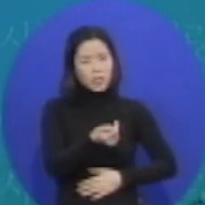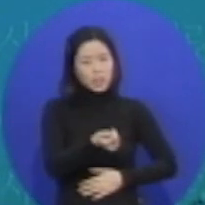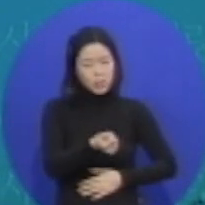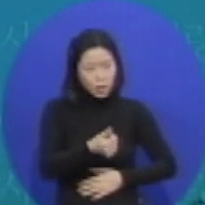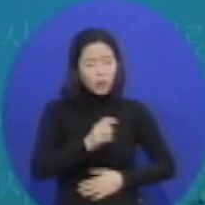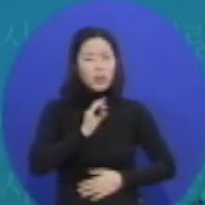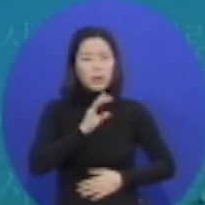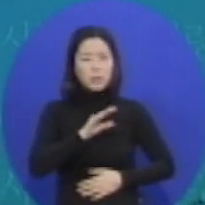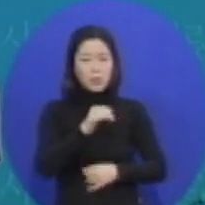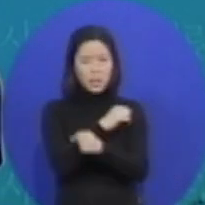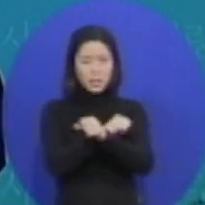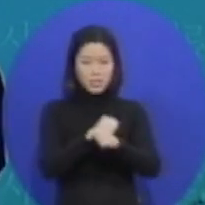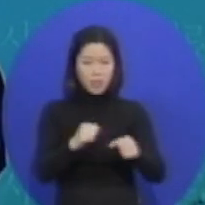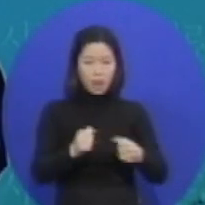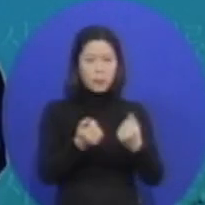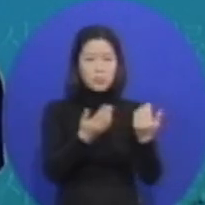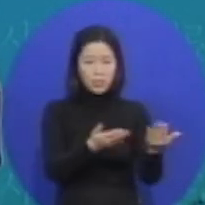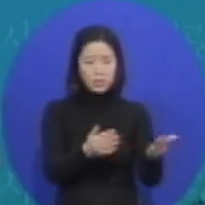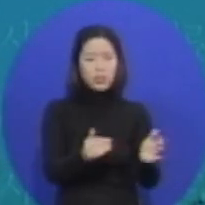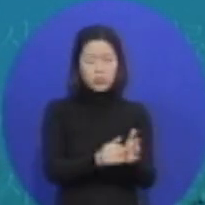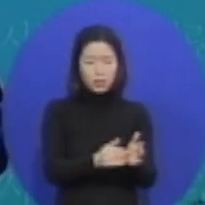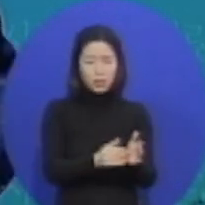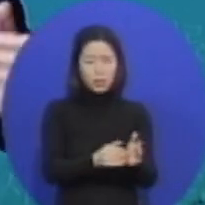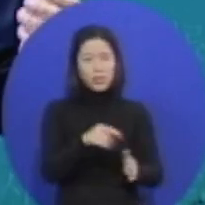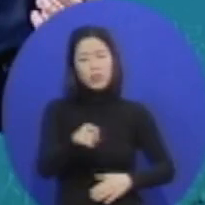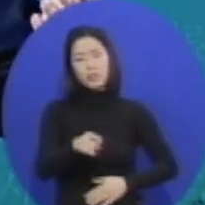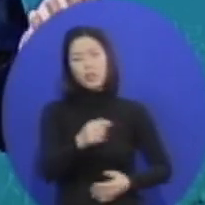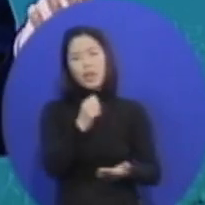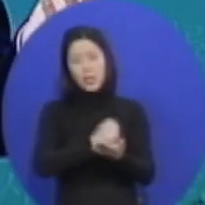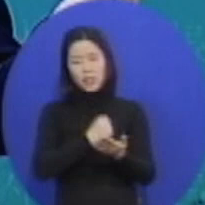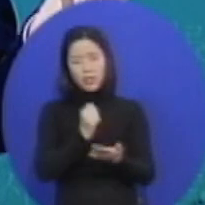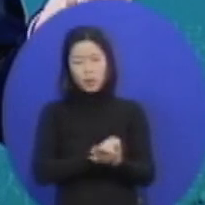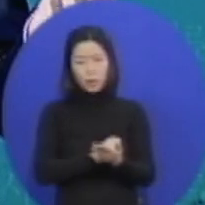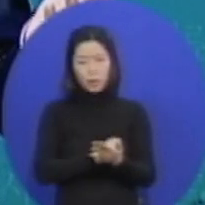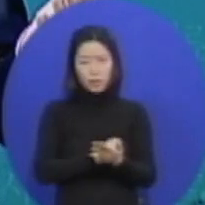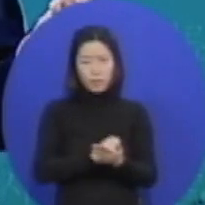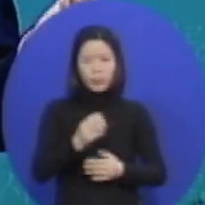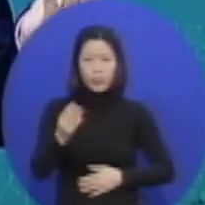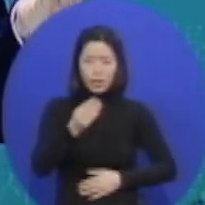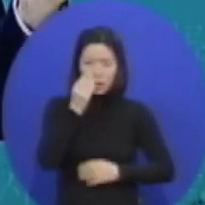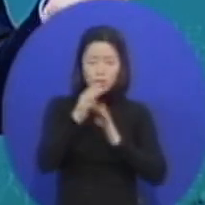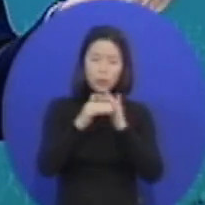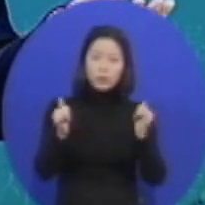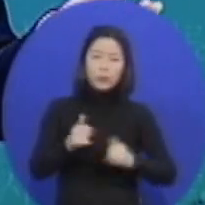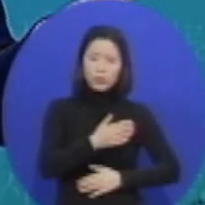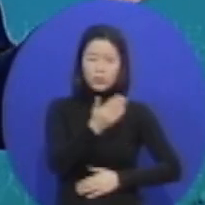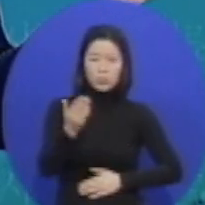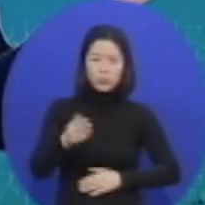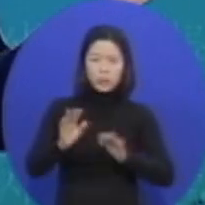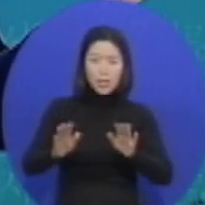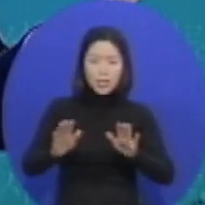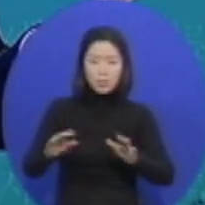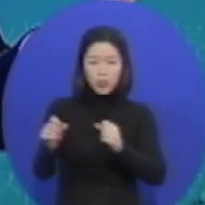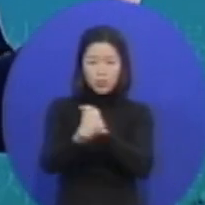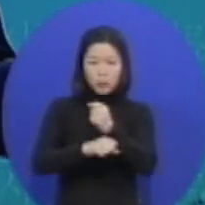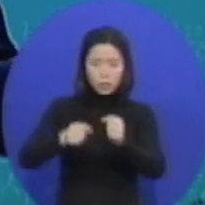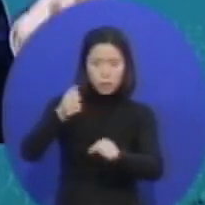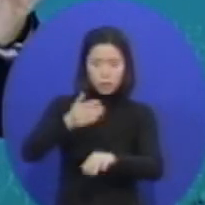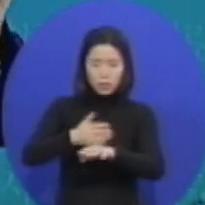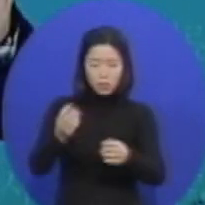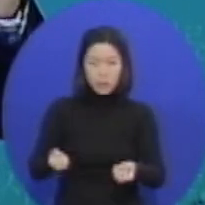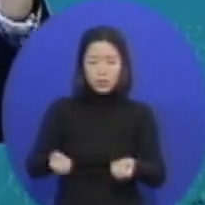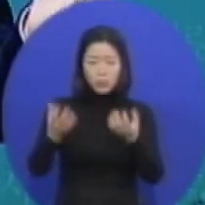했구나 크게 안타까 우신 거죠 성도 여러분 이번 추수감사주일 은요